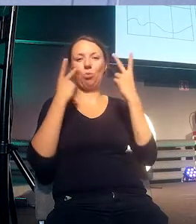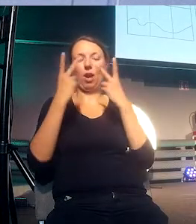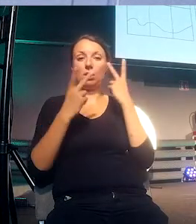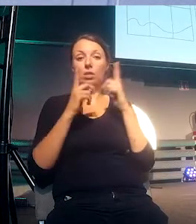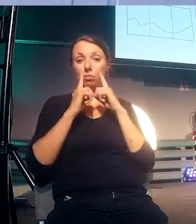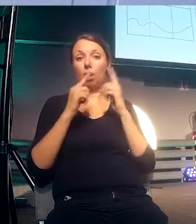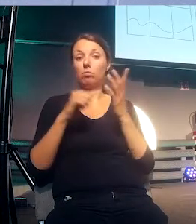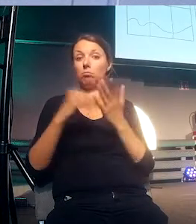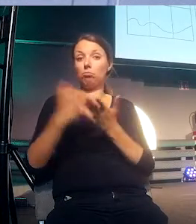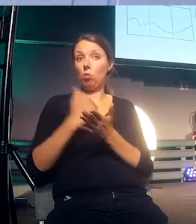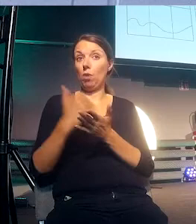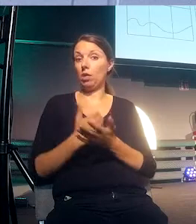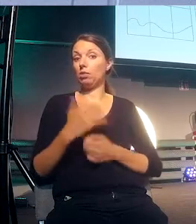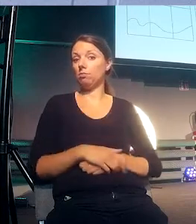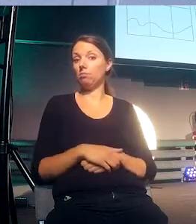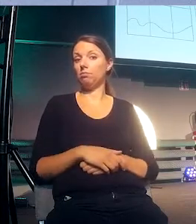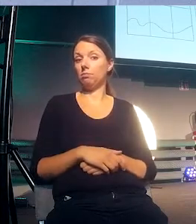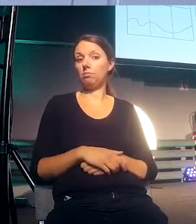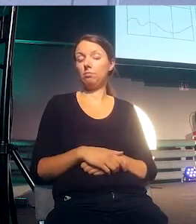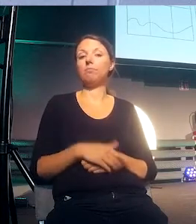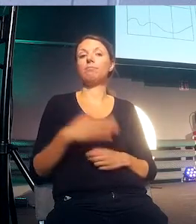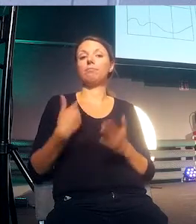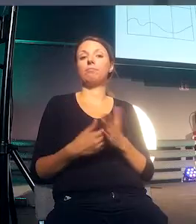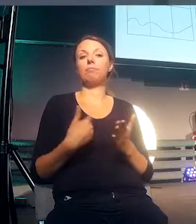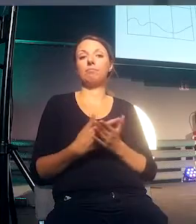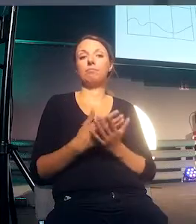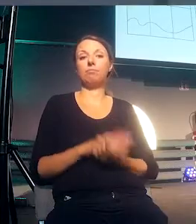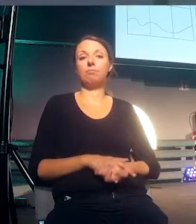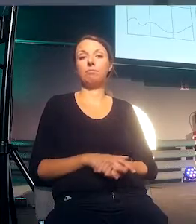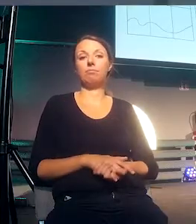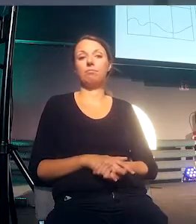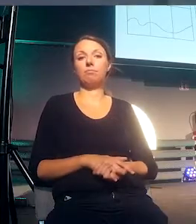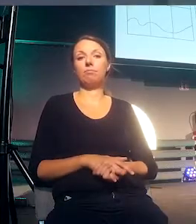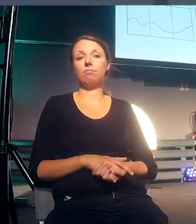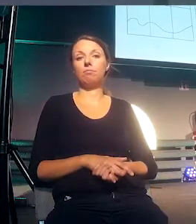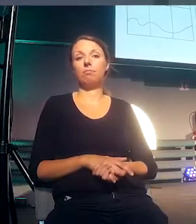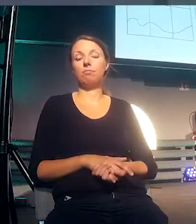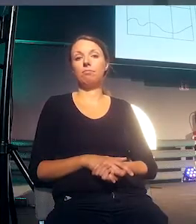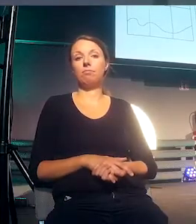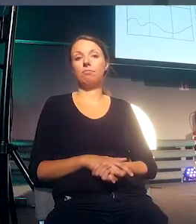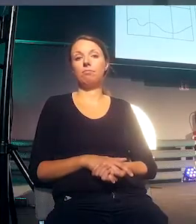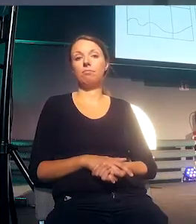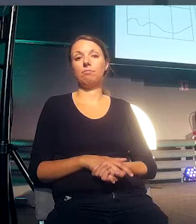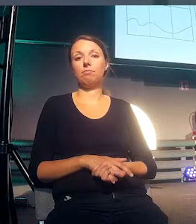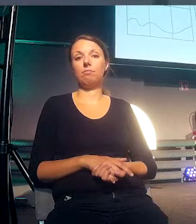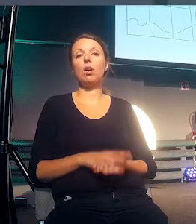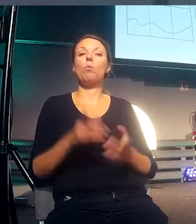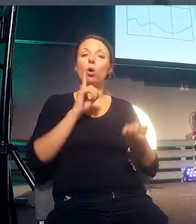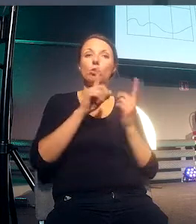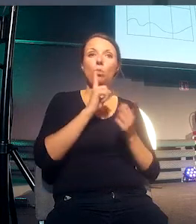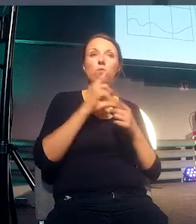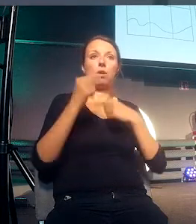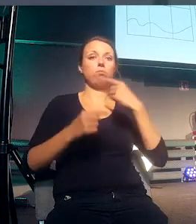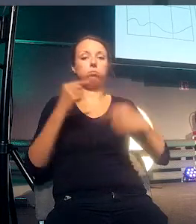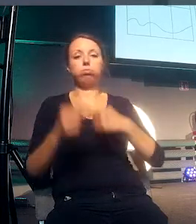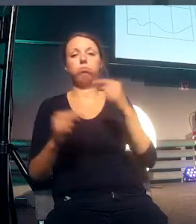pomaga. Dlatego, że kiedy rozmawiamy o jakimś procesie, tylko